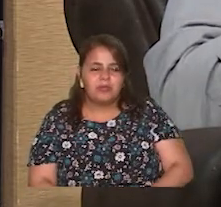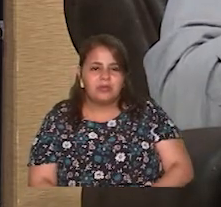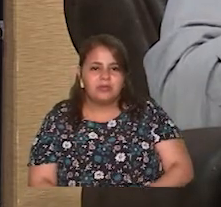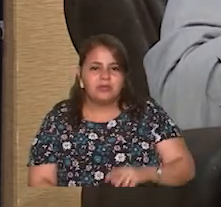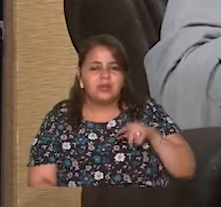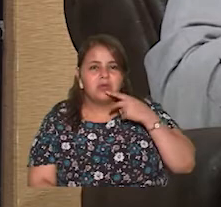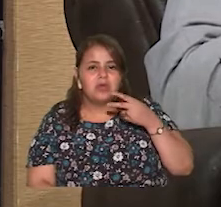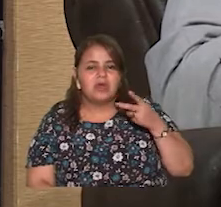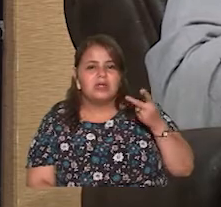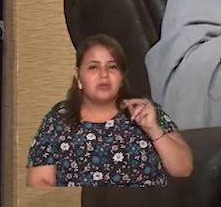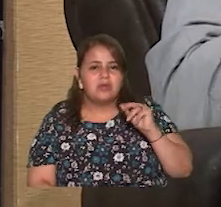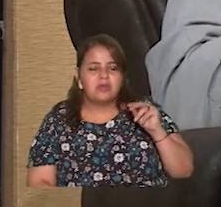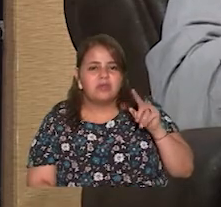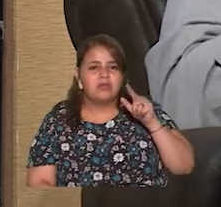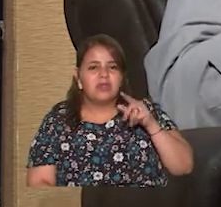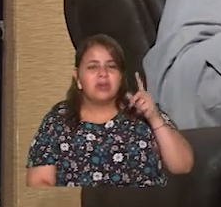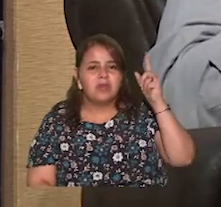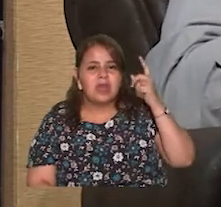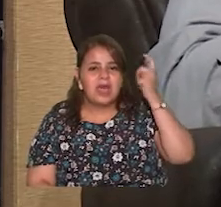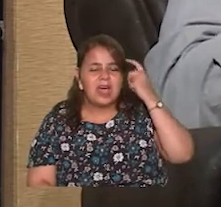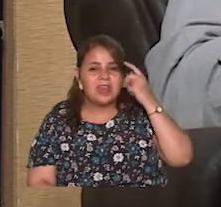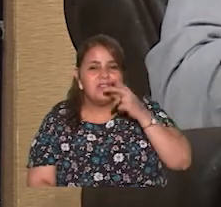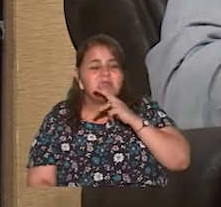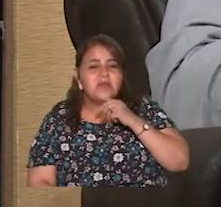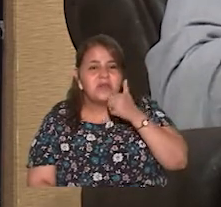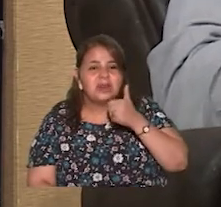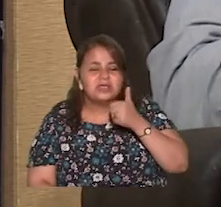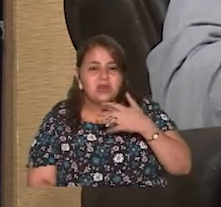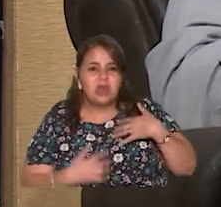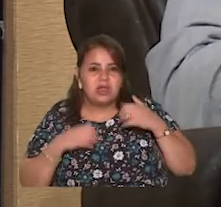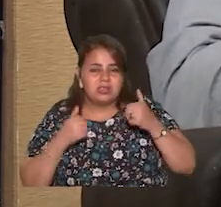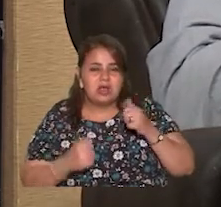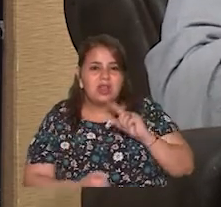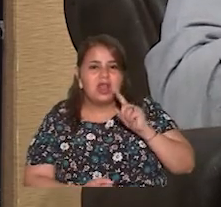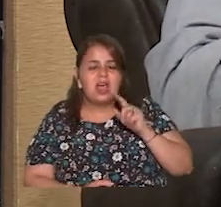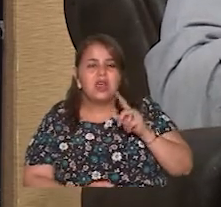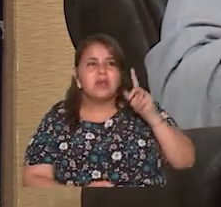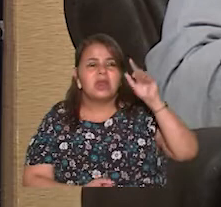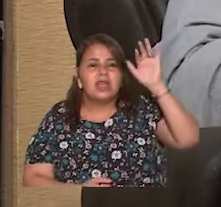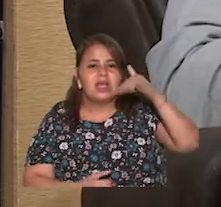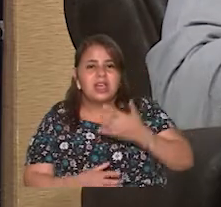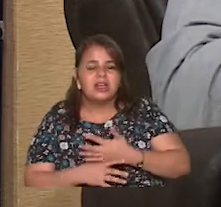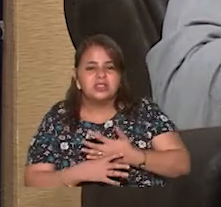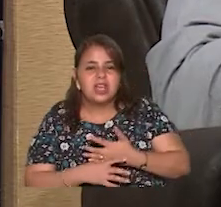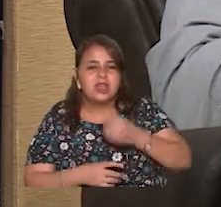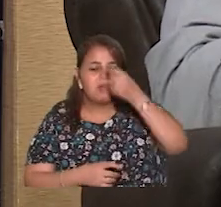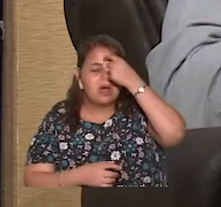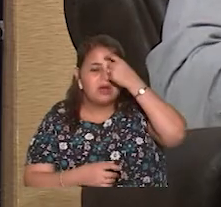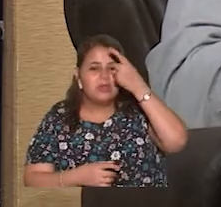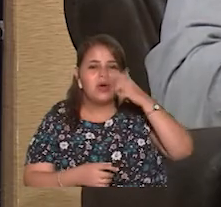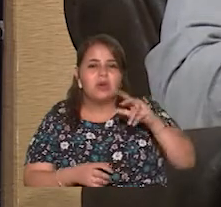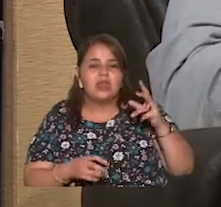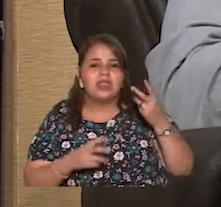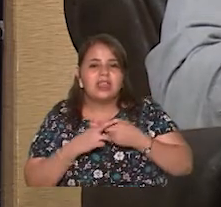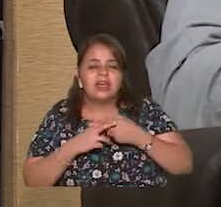الأبرار، إنما لا خالص، ولا الأصحاء، هو جيل الناس المرضى، جيل الناس الخطاة. هو لا يشأ